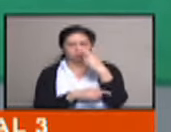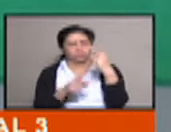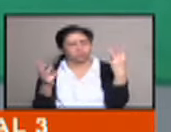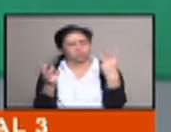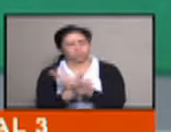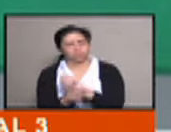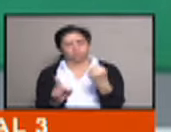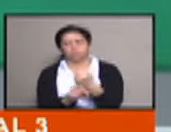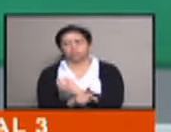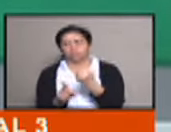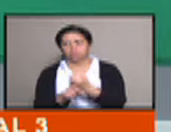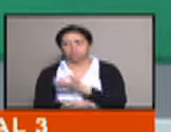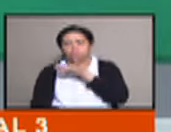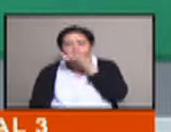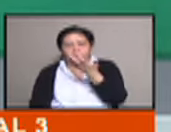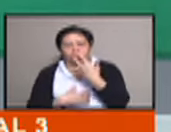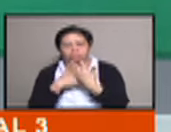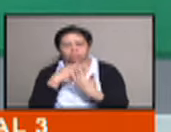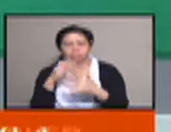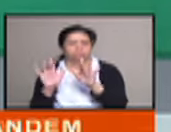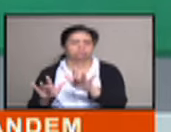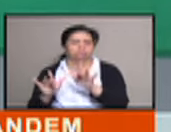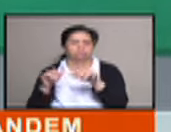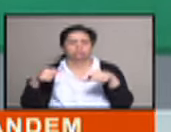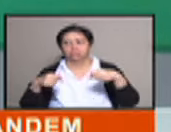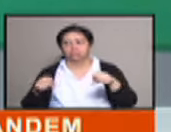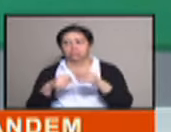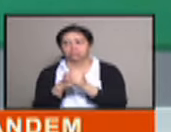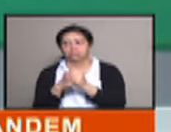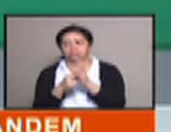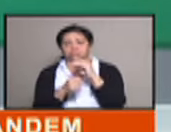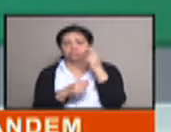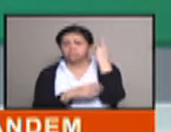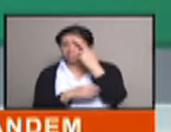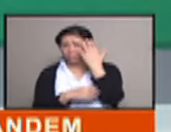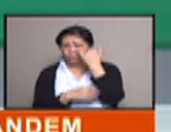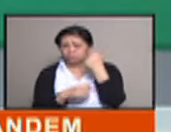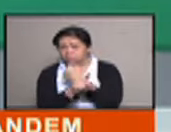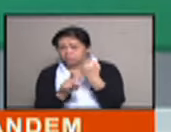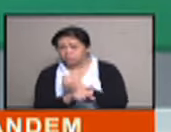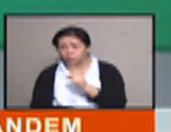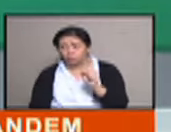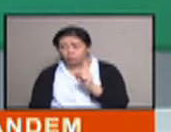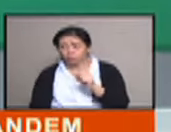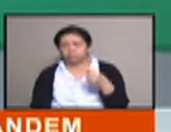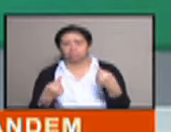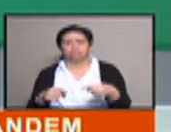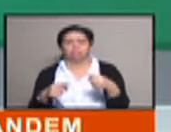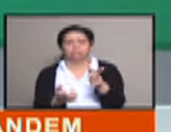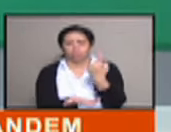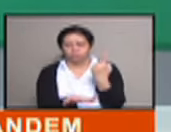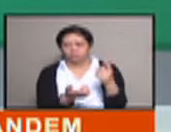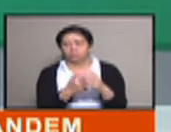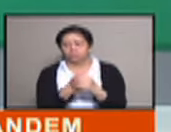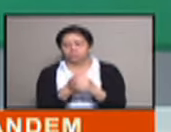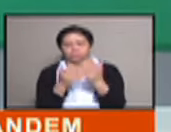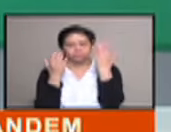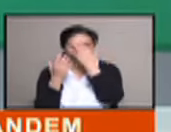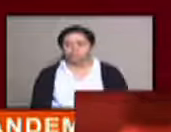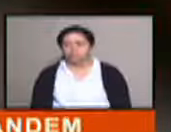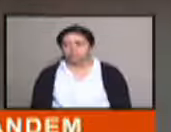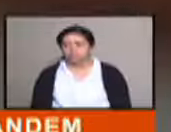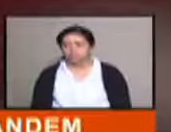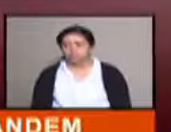raw ng pambubugbog, nagsuka na ng dugo ang kawawang tricycle driver. At ang dahilan ng pambubugbog, away lang sa parking. Panoorin po